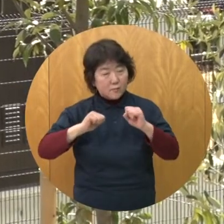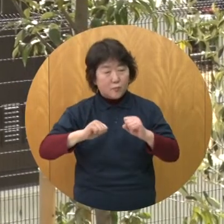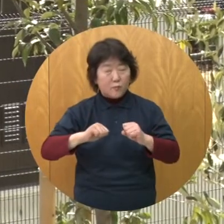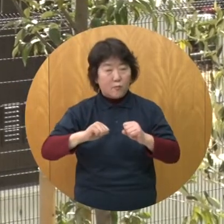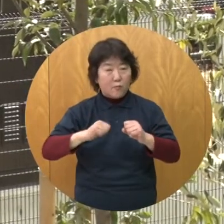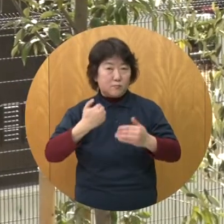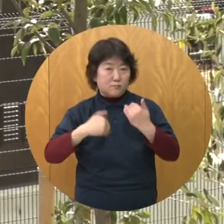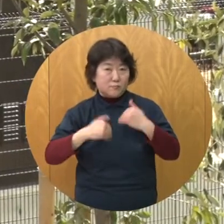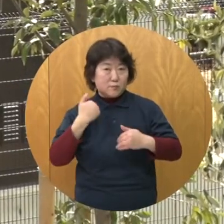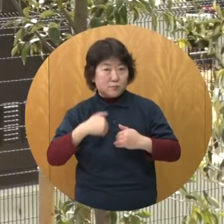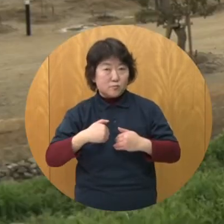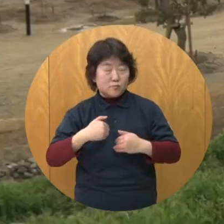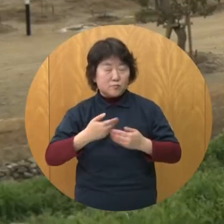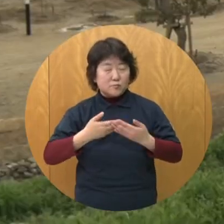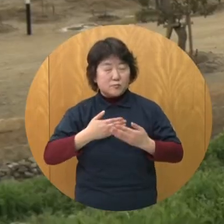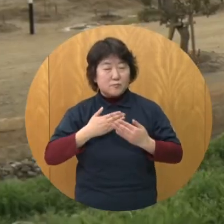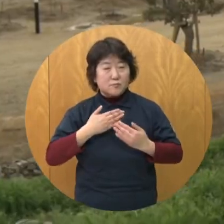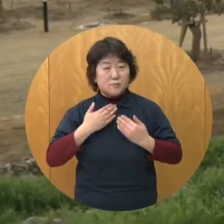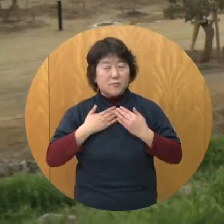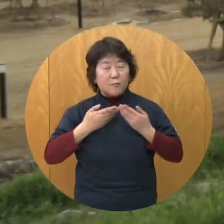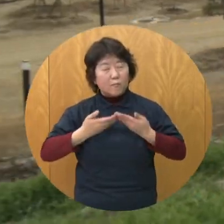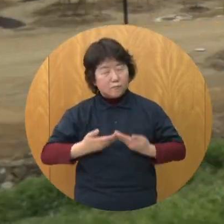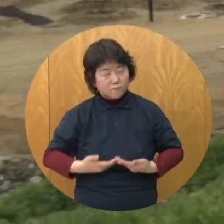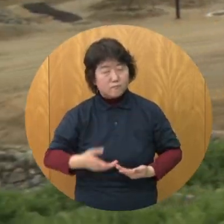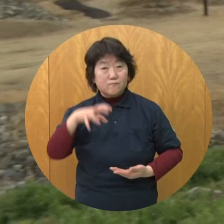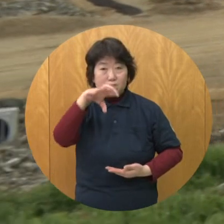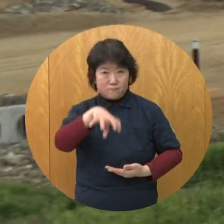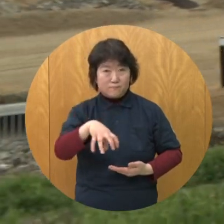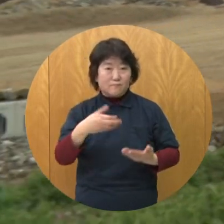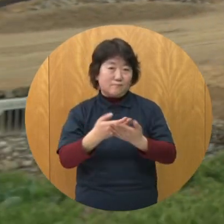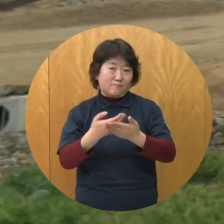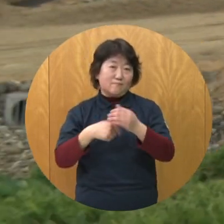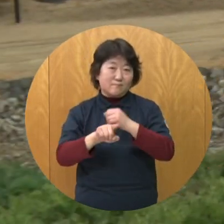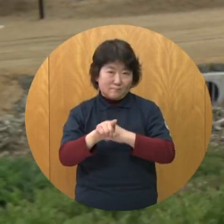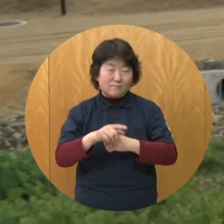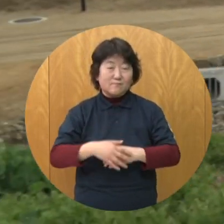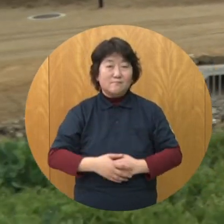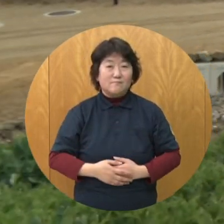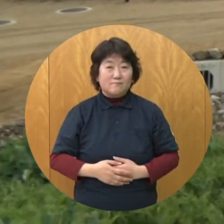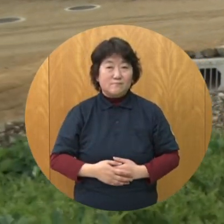き物が集まる癒しのエリアとなりそうです。